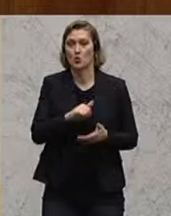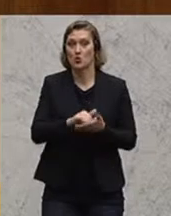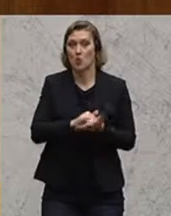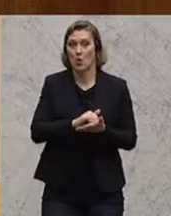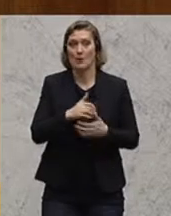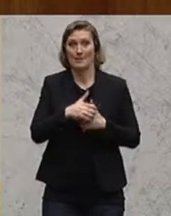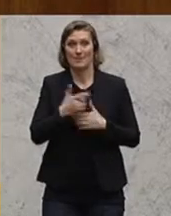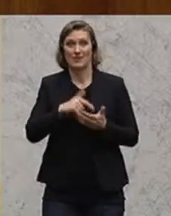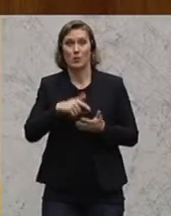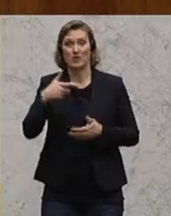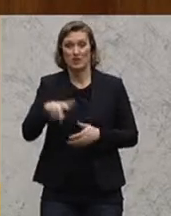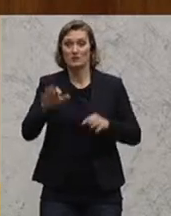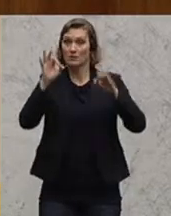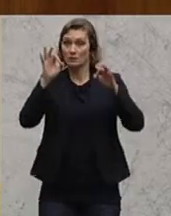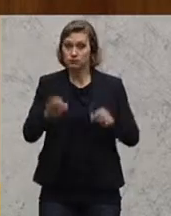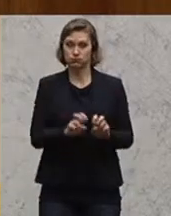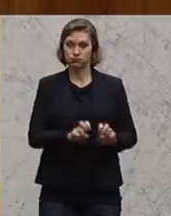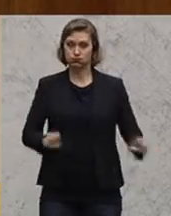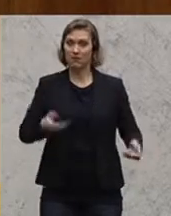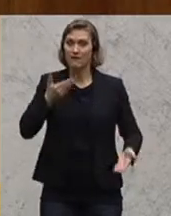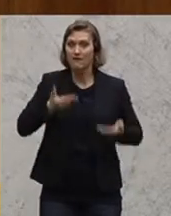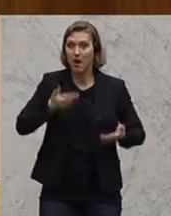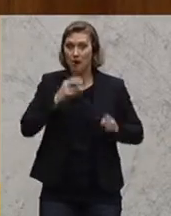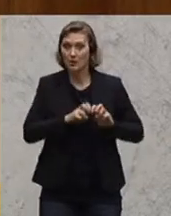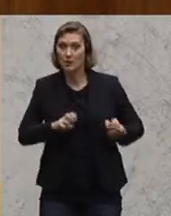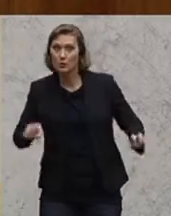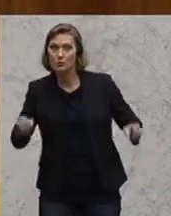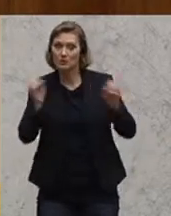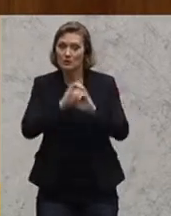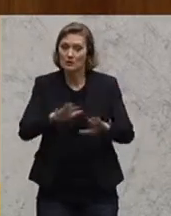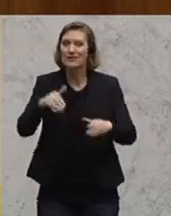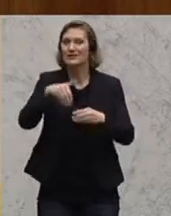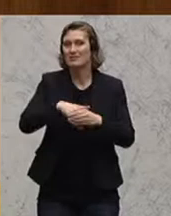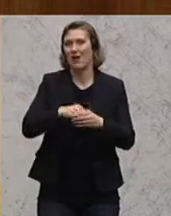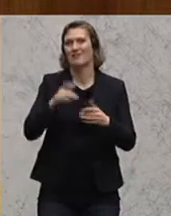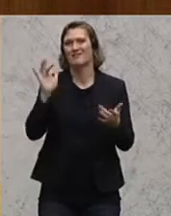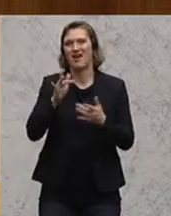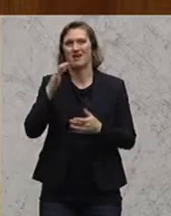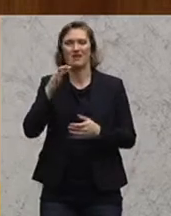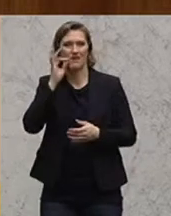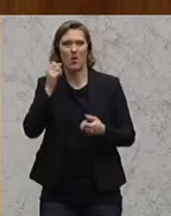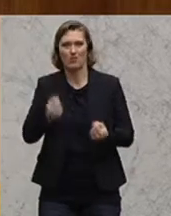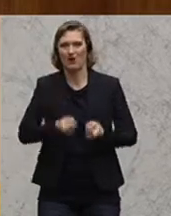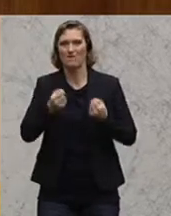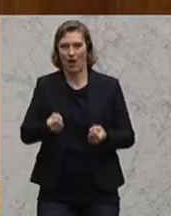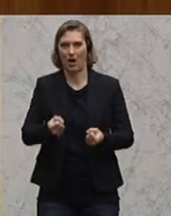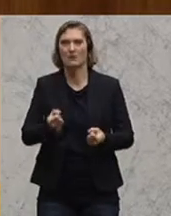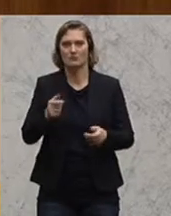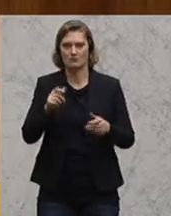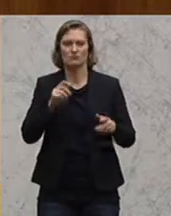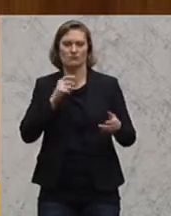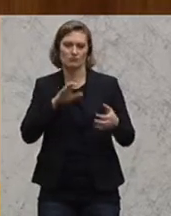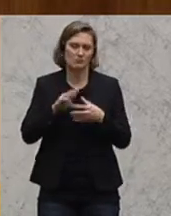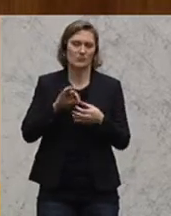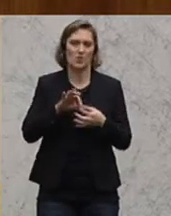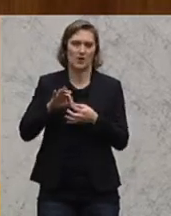eine vielbeachtete Panelveranstaltung zum Thema Kampf gegen Gewalt an Frauen, die Rolle des Justizsystems organisiert und